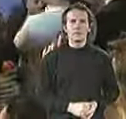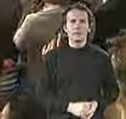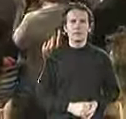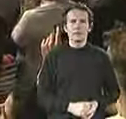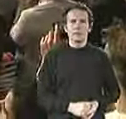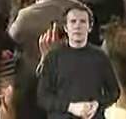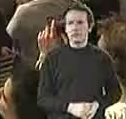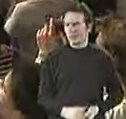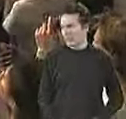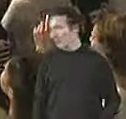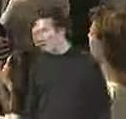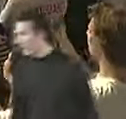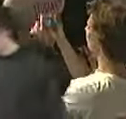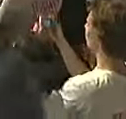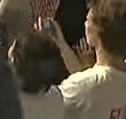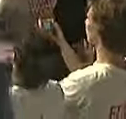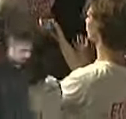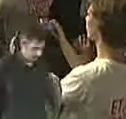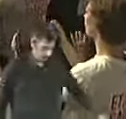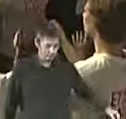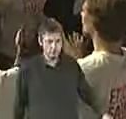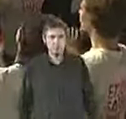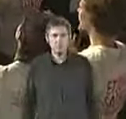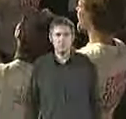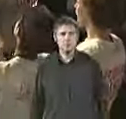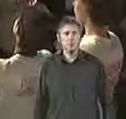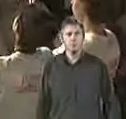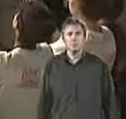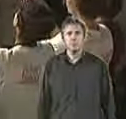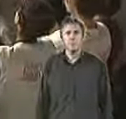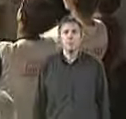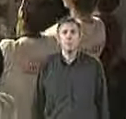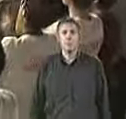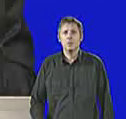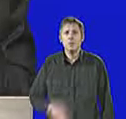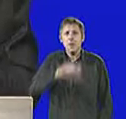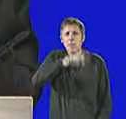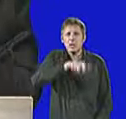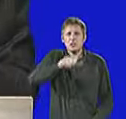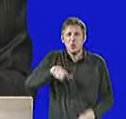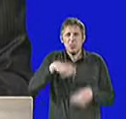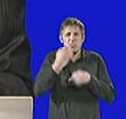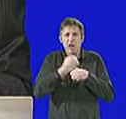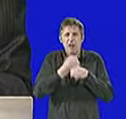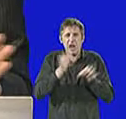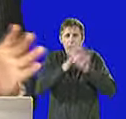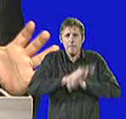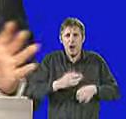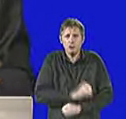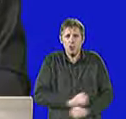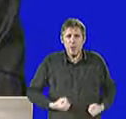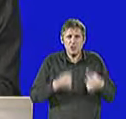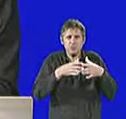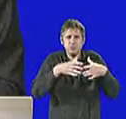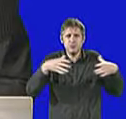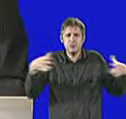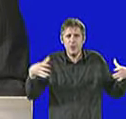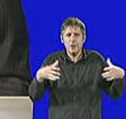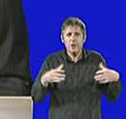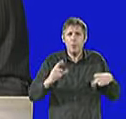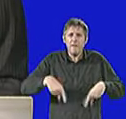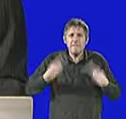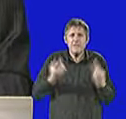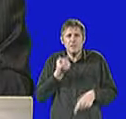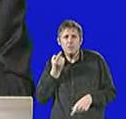Alors, mes chers amis, quand ceux qui ne travaillent pas sont de plus en plus nombreux à cause de l'allongement de la durée de la